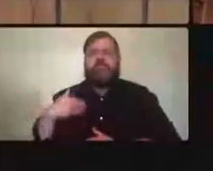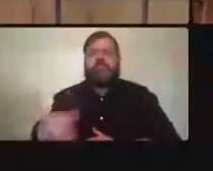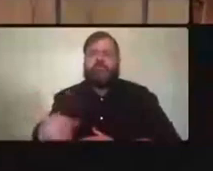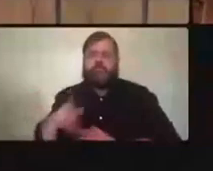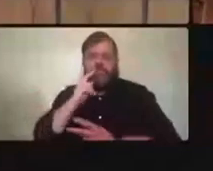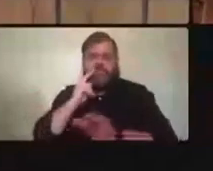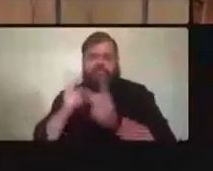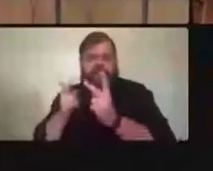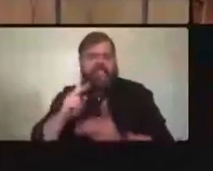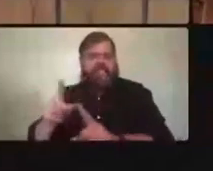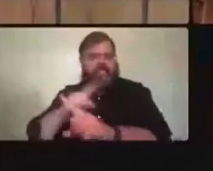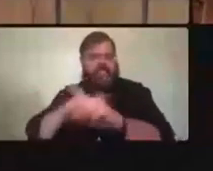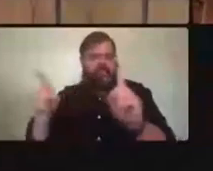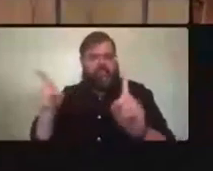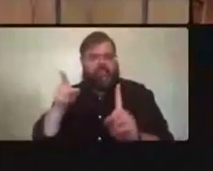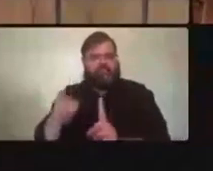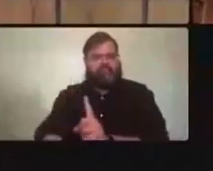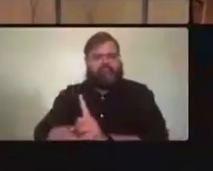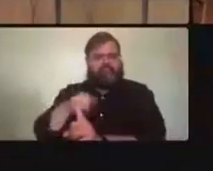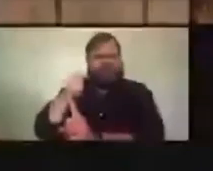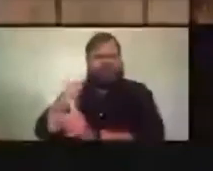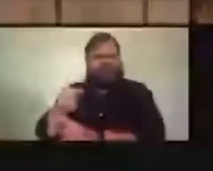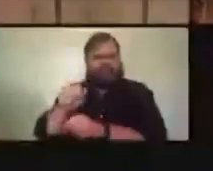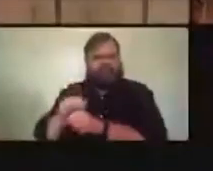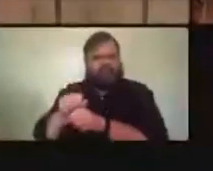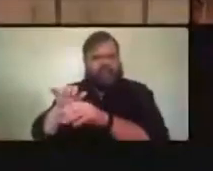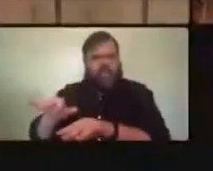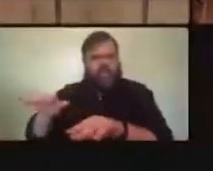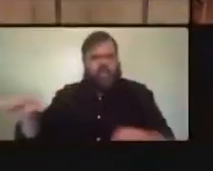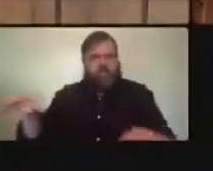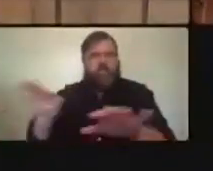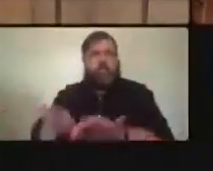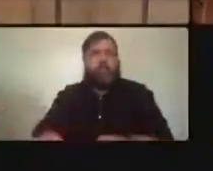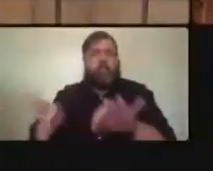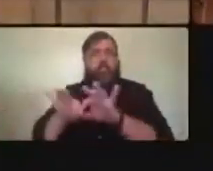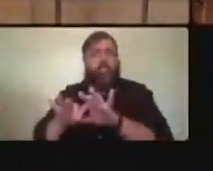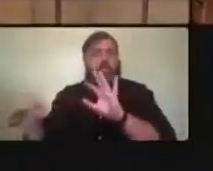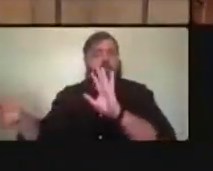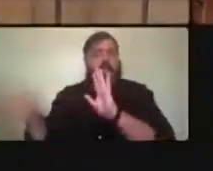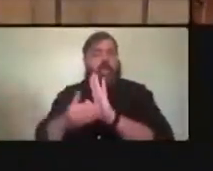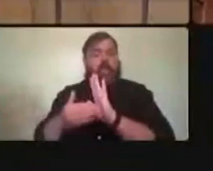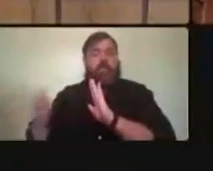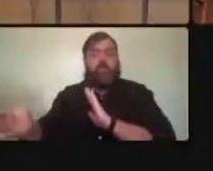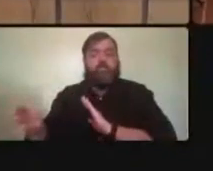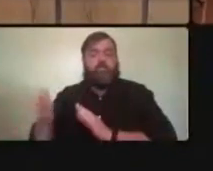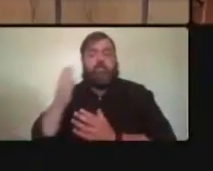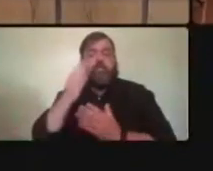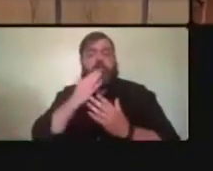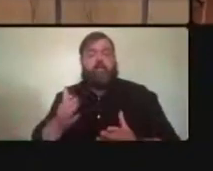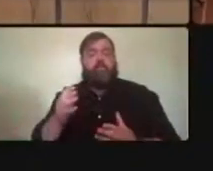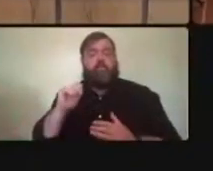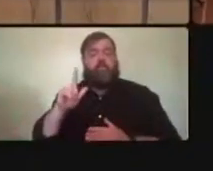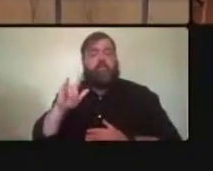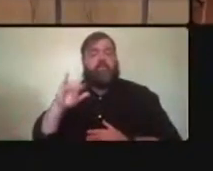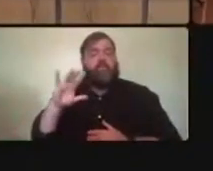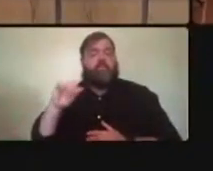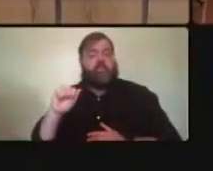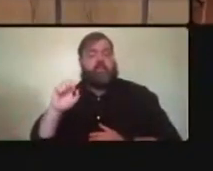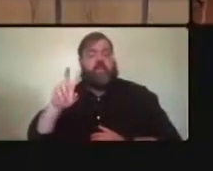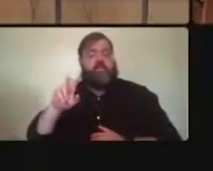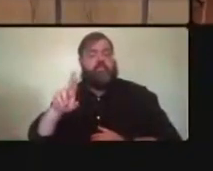Kwa hivyo ni muhimu sana kusikiza yale ambayo wanafunzi wetu wanasema, kwa sababu ni mambo muhimu